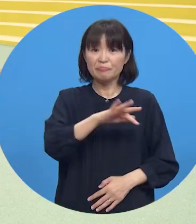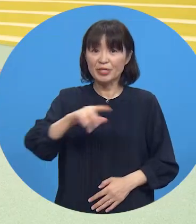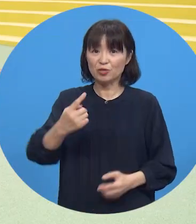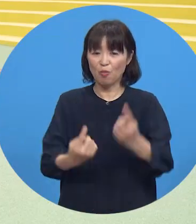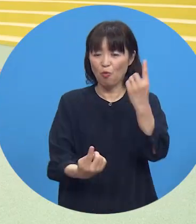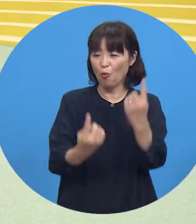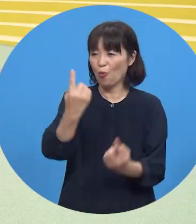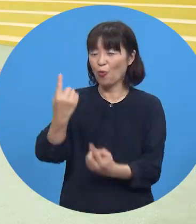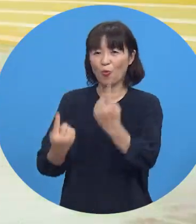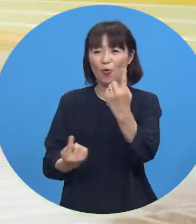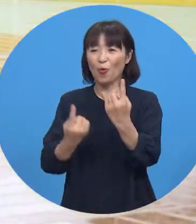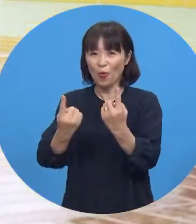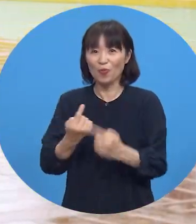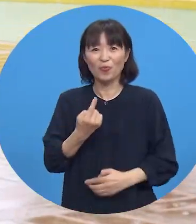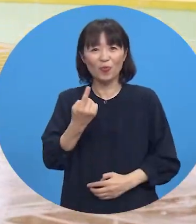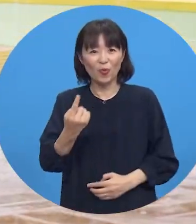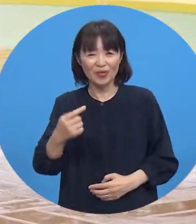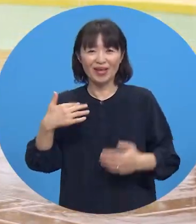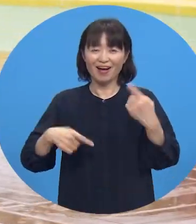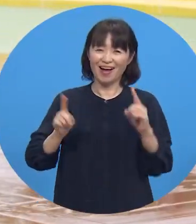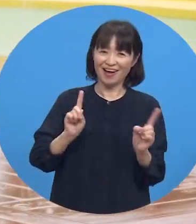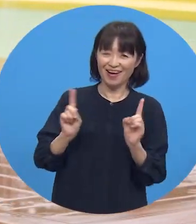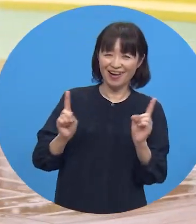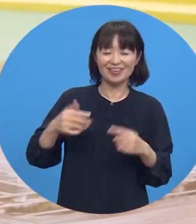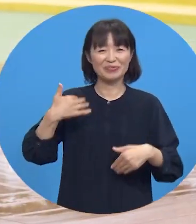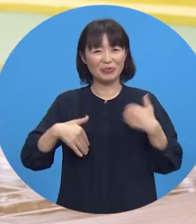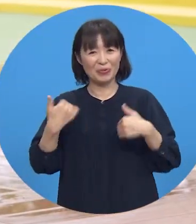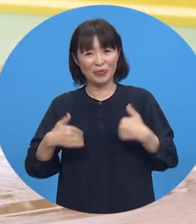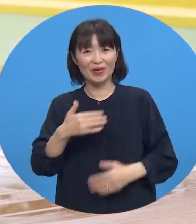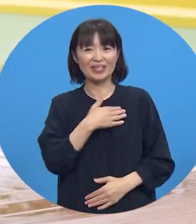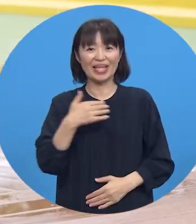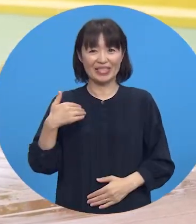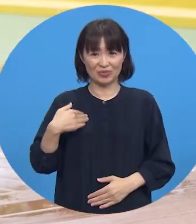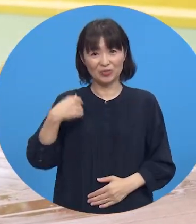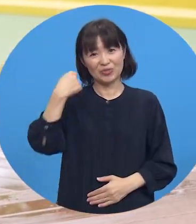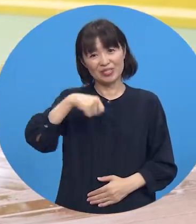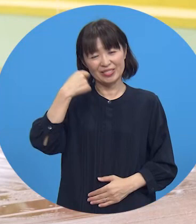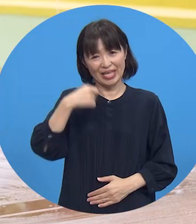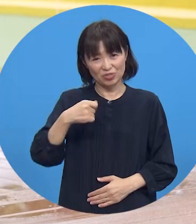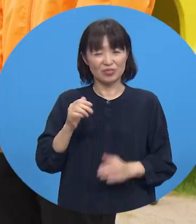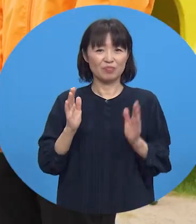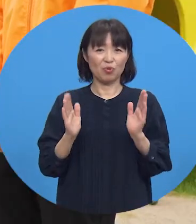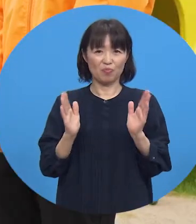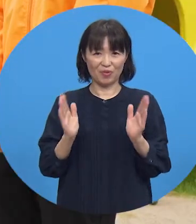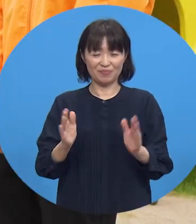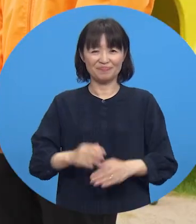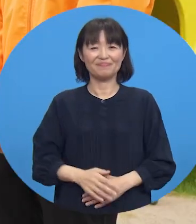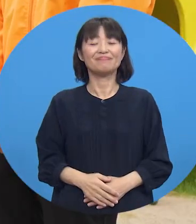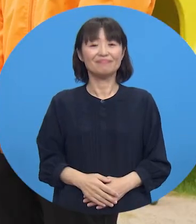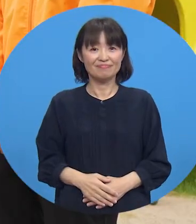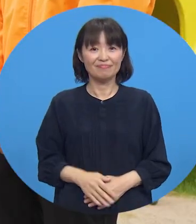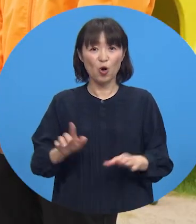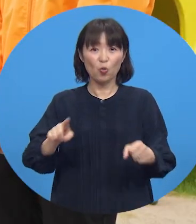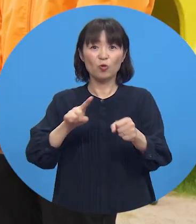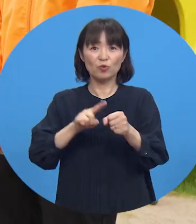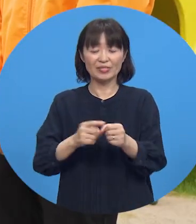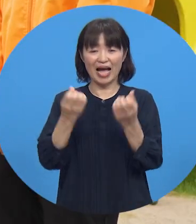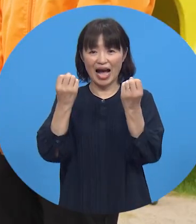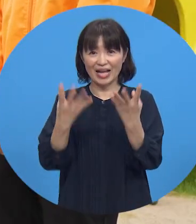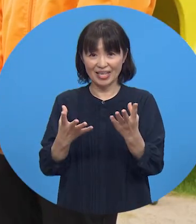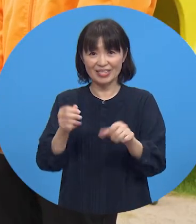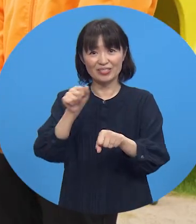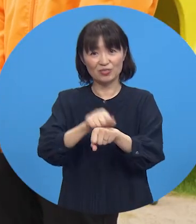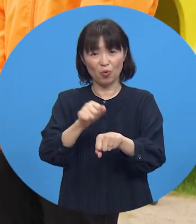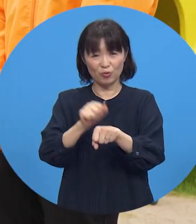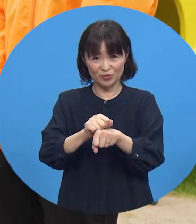触れて遊んだり涼んだりと、これからの季節にぴったりです。 今年はたくさんの新しい遊具